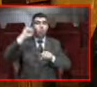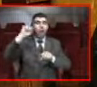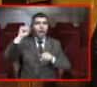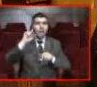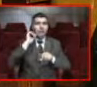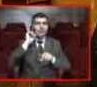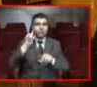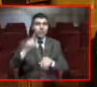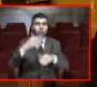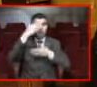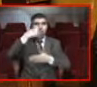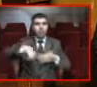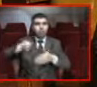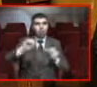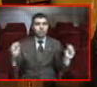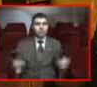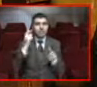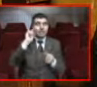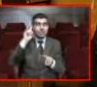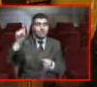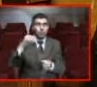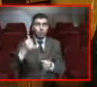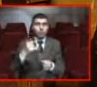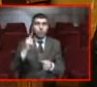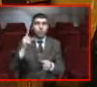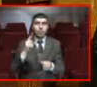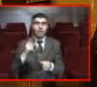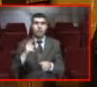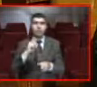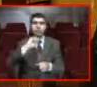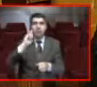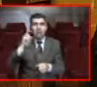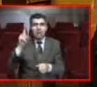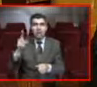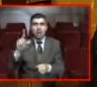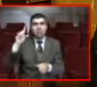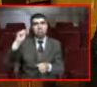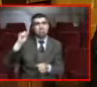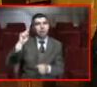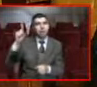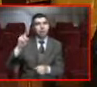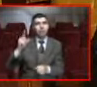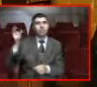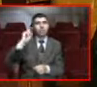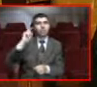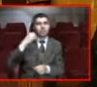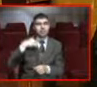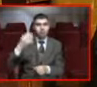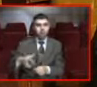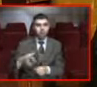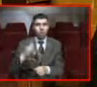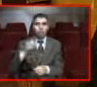الاجتماعية التي تئن في صمت، بعضهم يعيش على تعويض هزيل وفئات